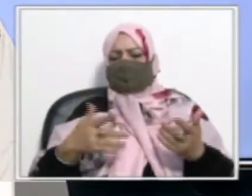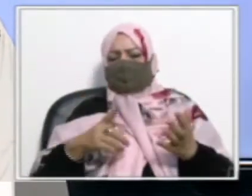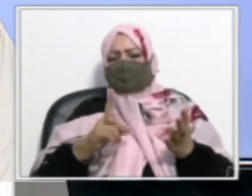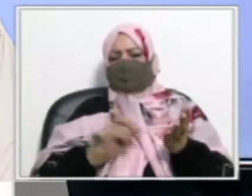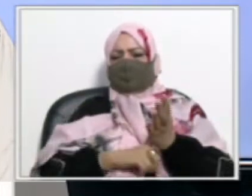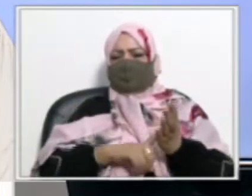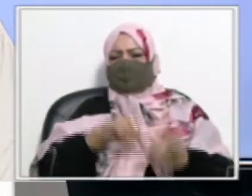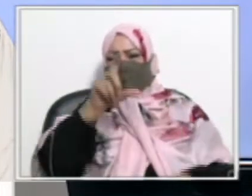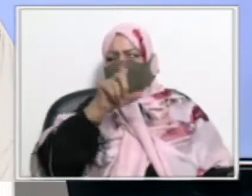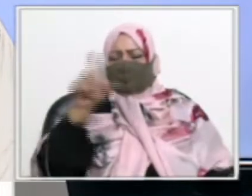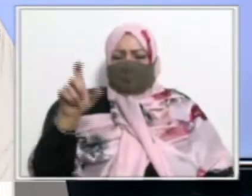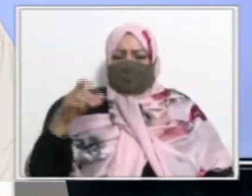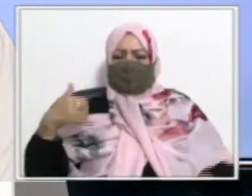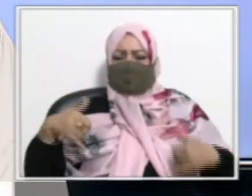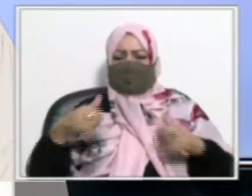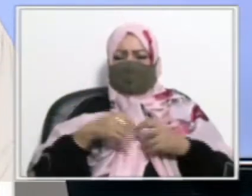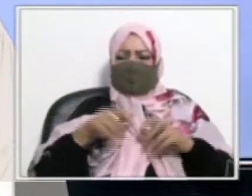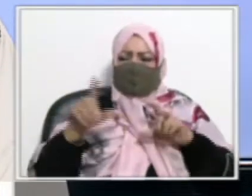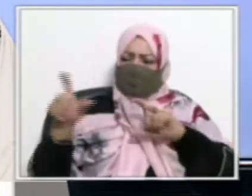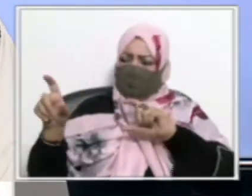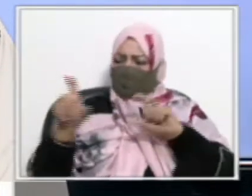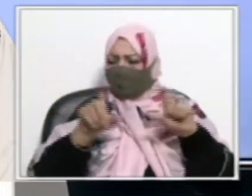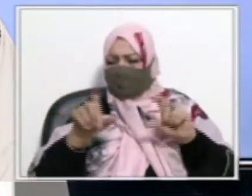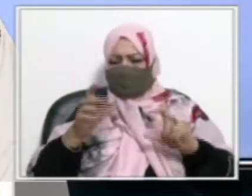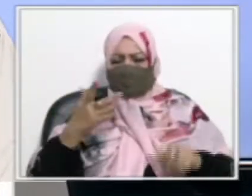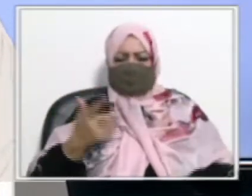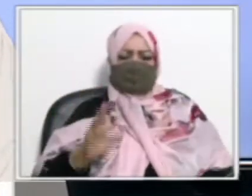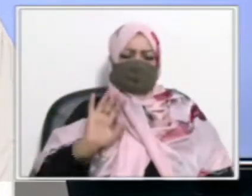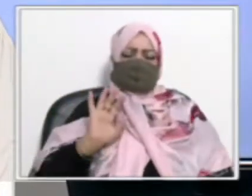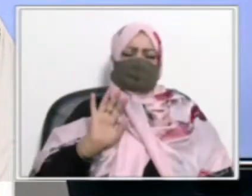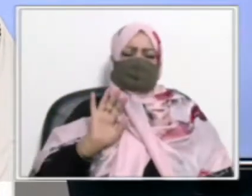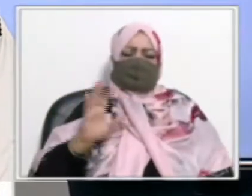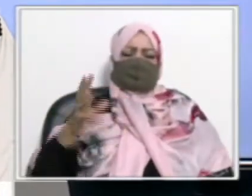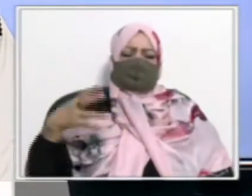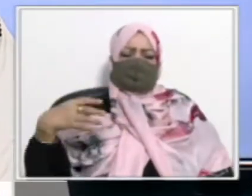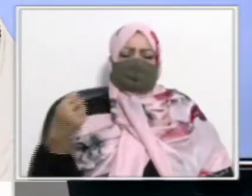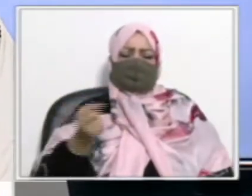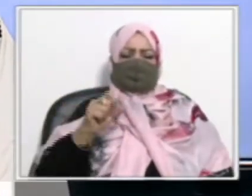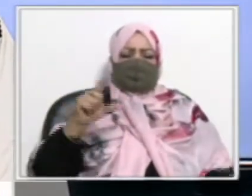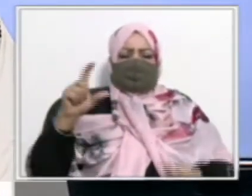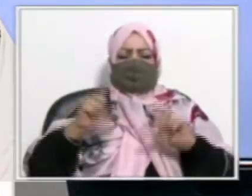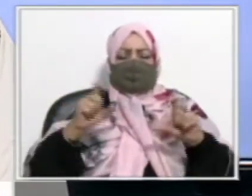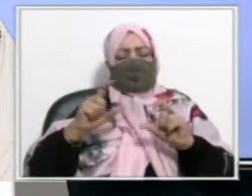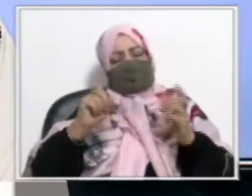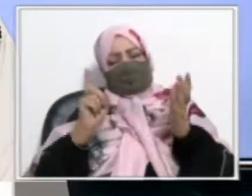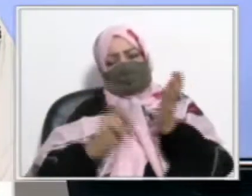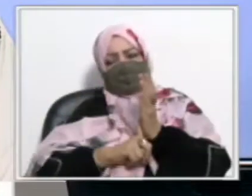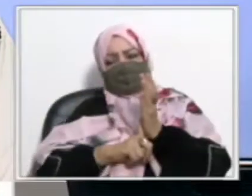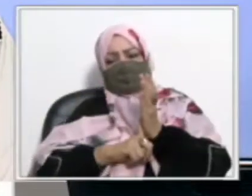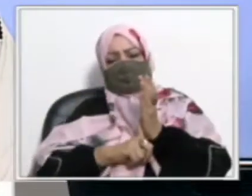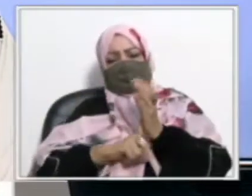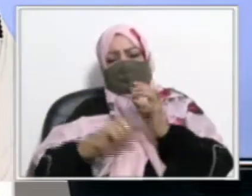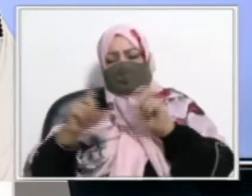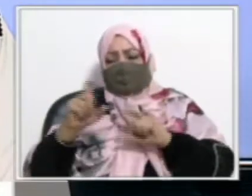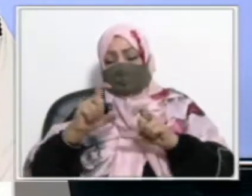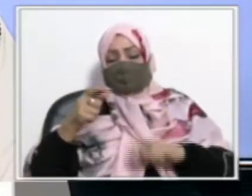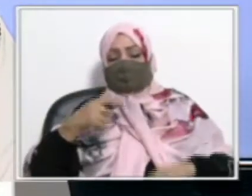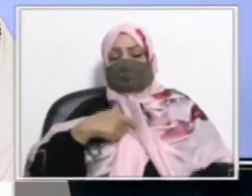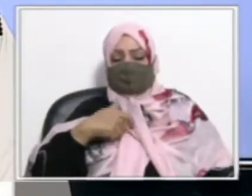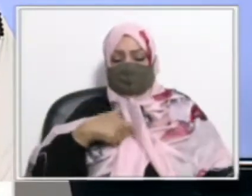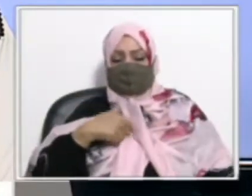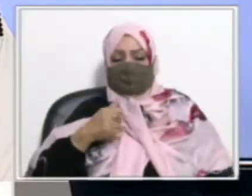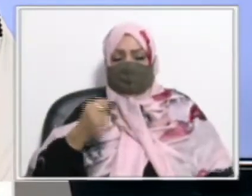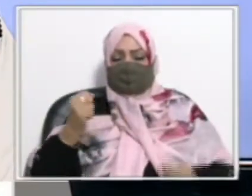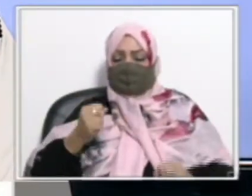وجيت قال لك عندي هذه السيارات وهذه البضاعة وهذه المواد البناء في مخازني ولك أن تختار هذا اللون وهذا الصنف وهذا